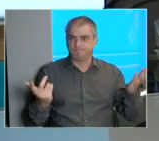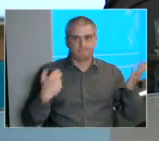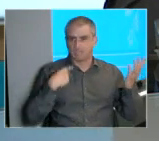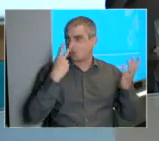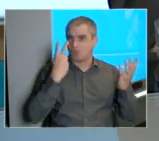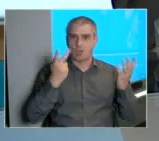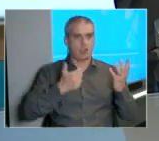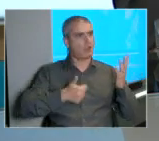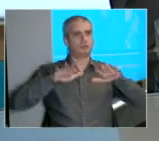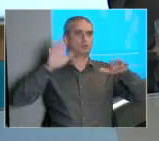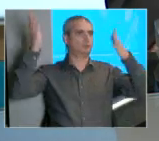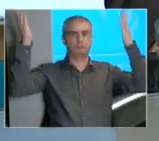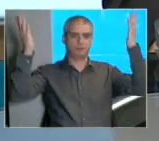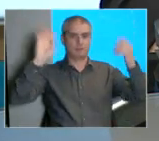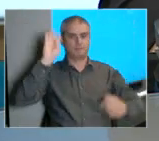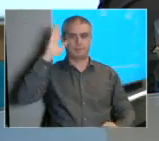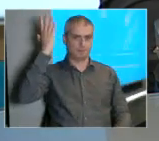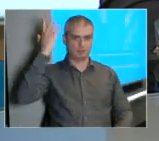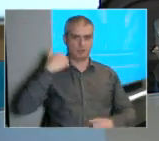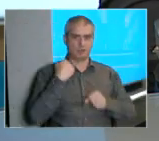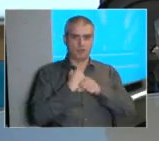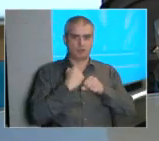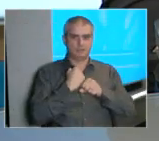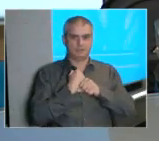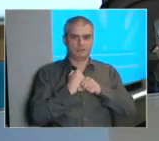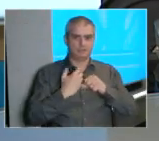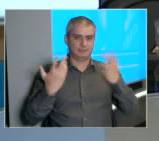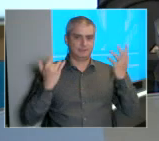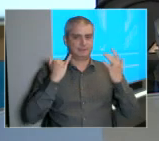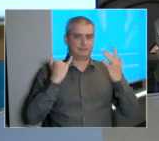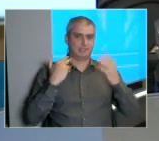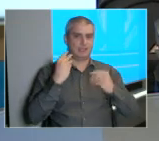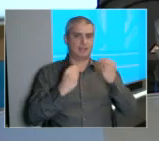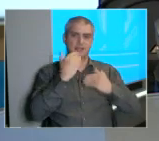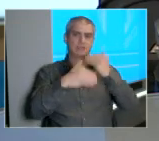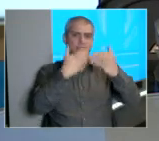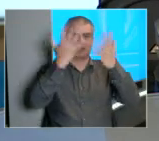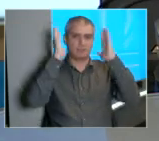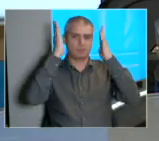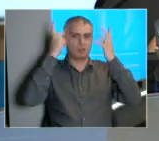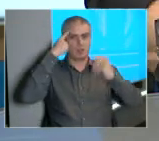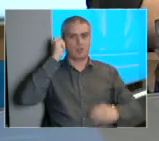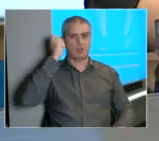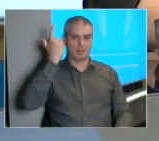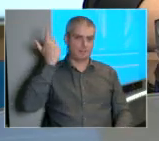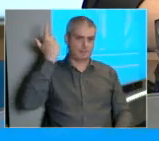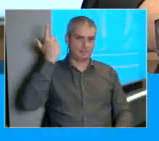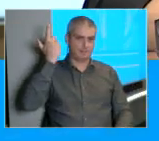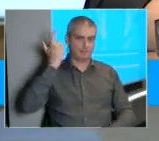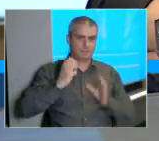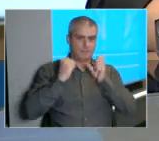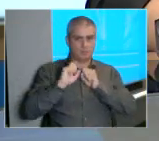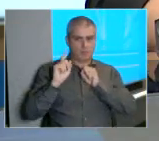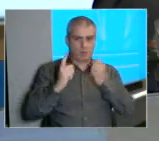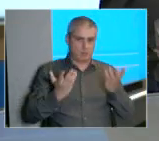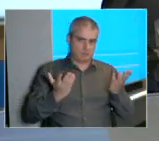את מר ביטחון פה, בנימין נתניהו עושה, את איזה שהם צעדים כל כך חכמים, בטח לא